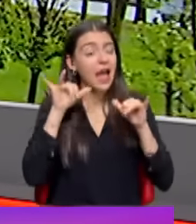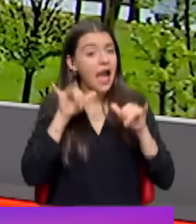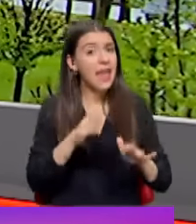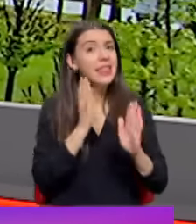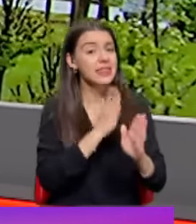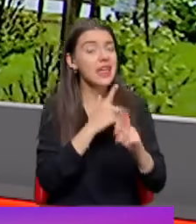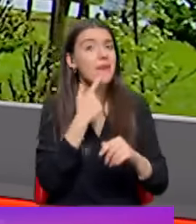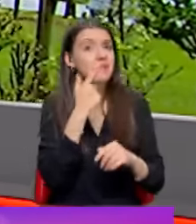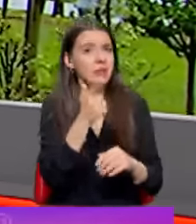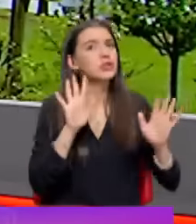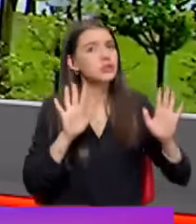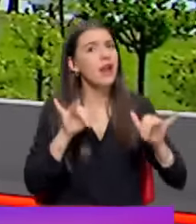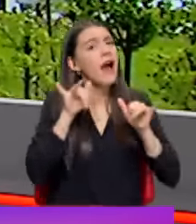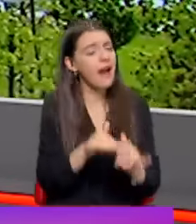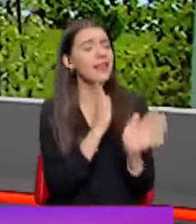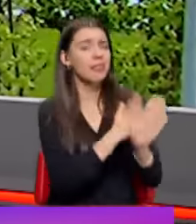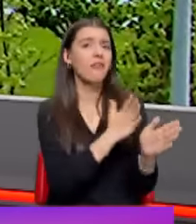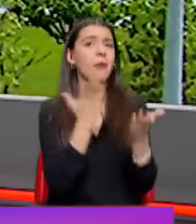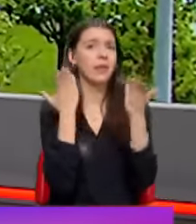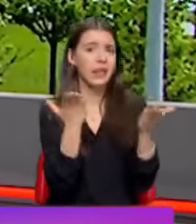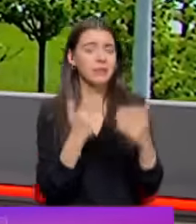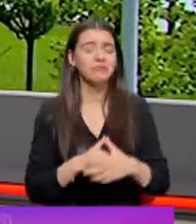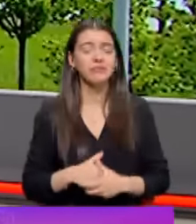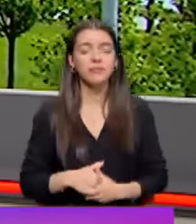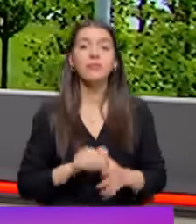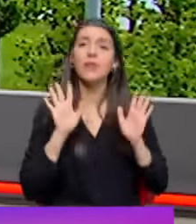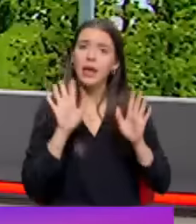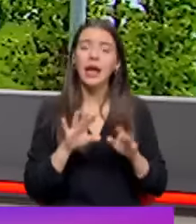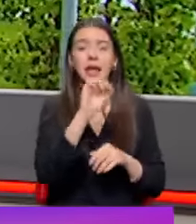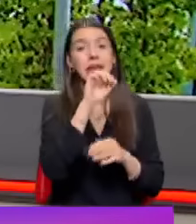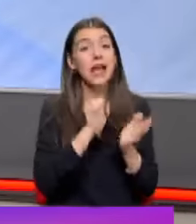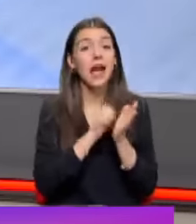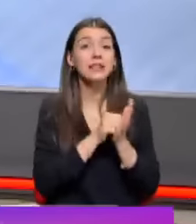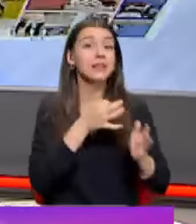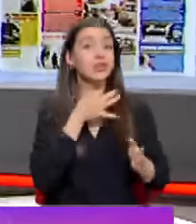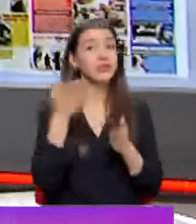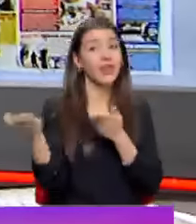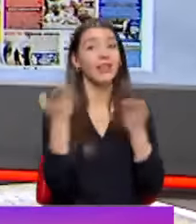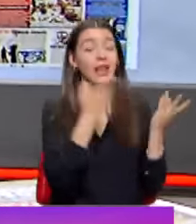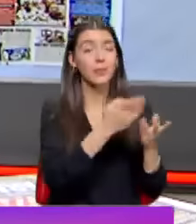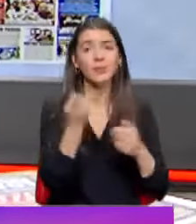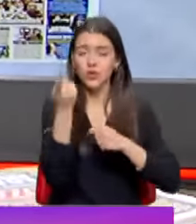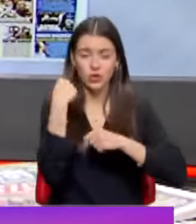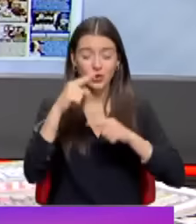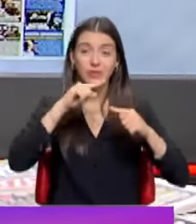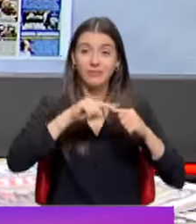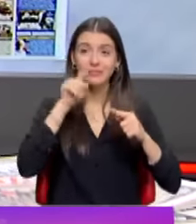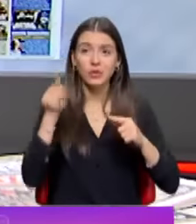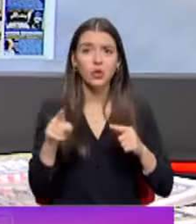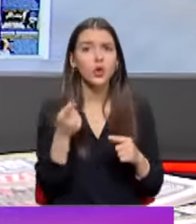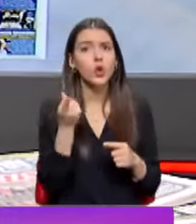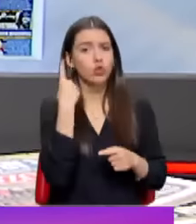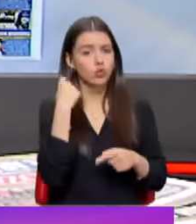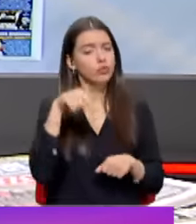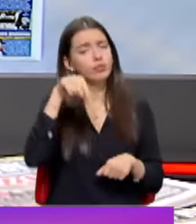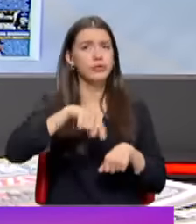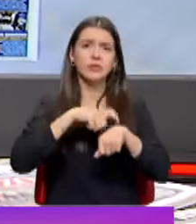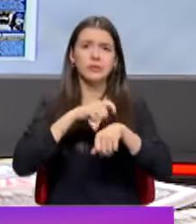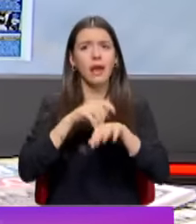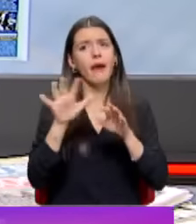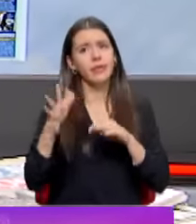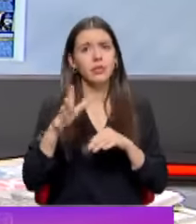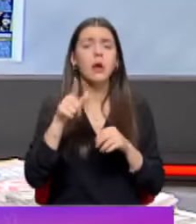molaya. Aynen devam edelim o zaman. Hadi. Şimdi gazeteleri rica edelim. Gazetelerden dün itibariyle hatta dün bu saatler